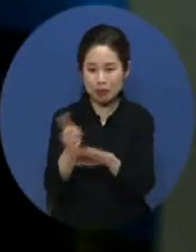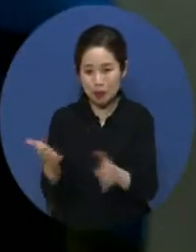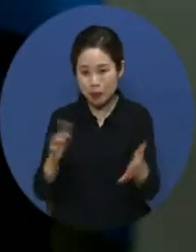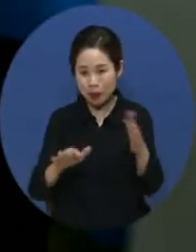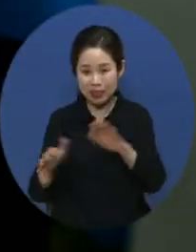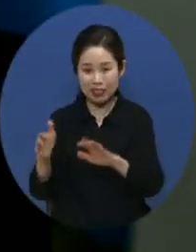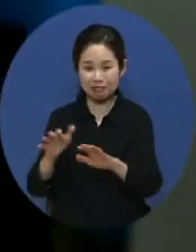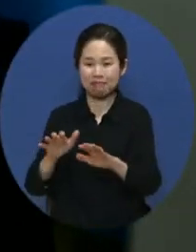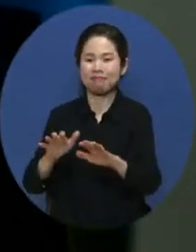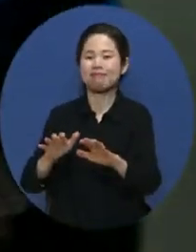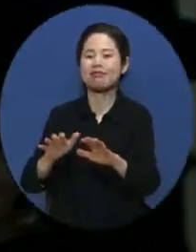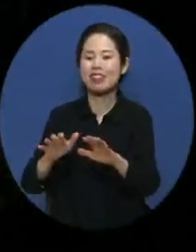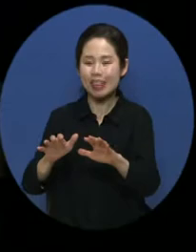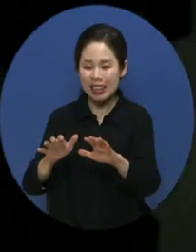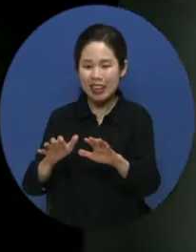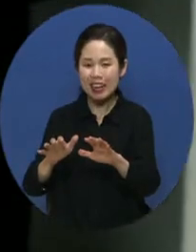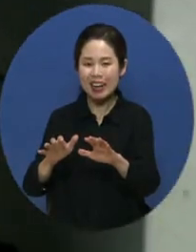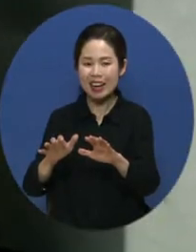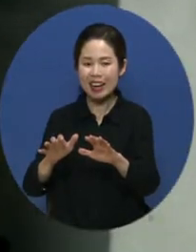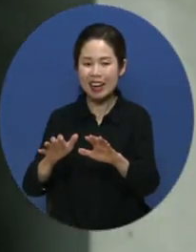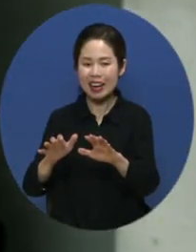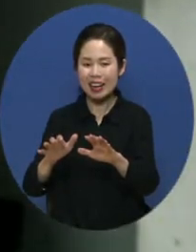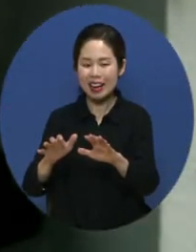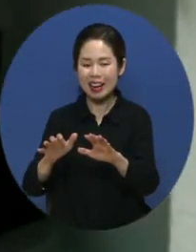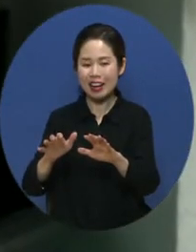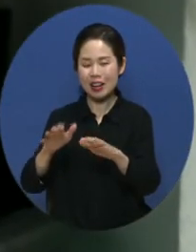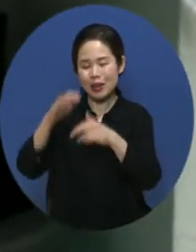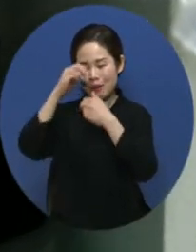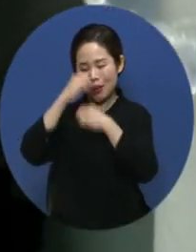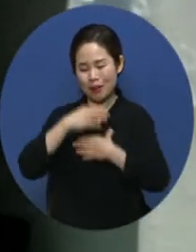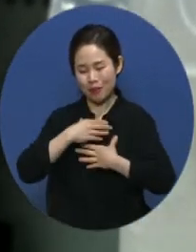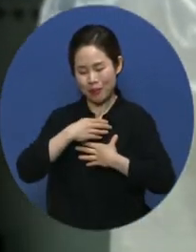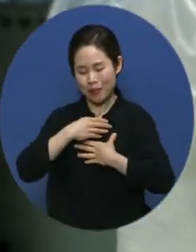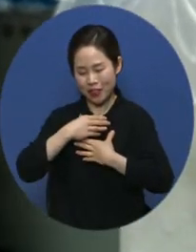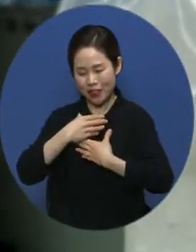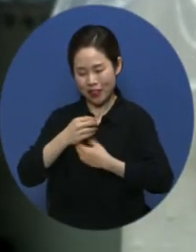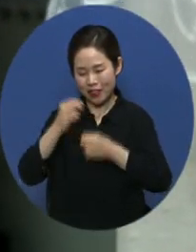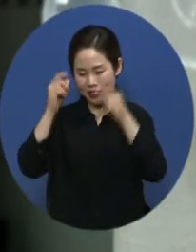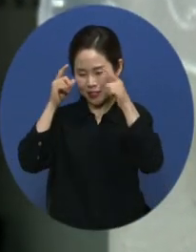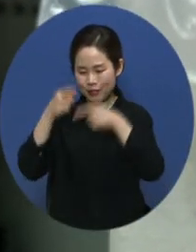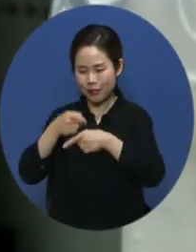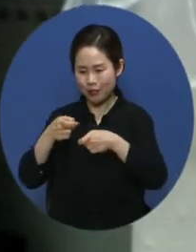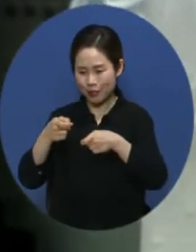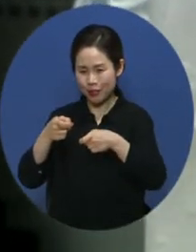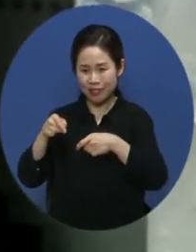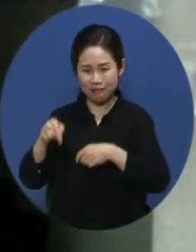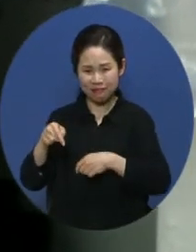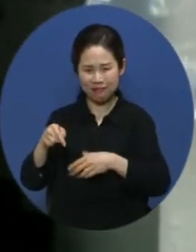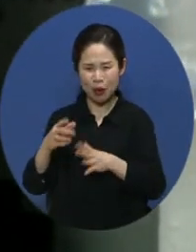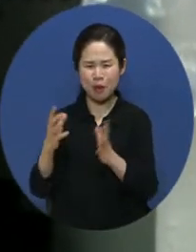포장까지 거치고 나면 발이 편안한 구두, 아지오 구두가 완성됩니다.